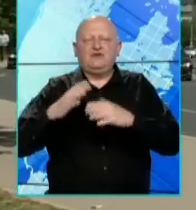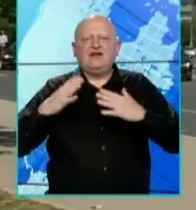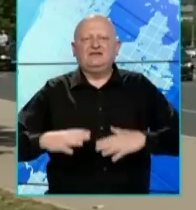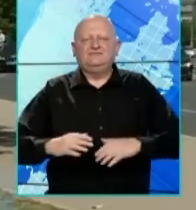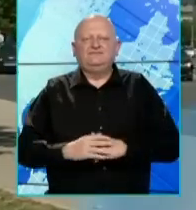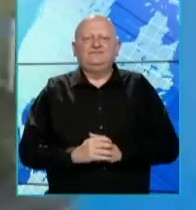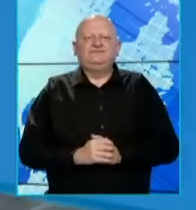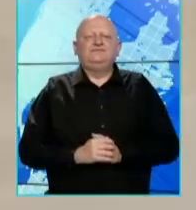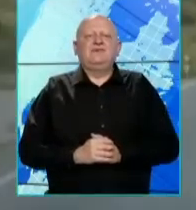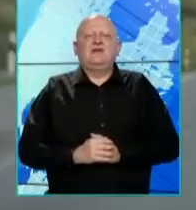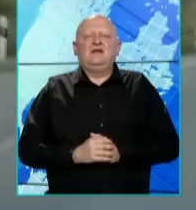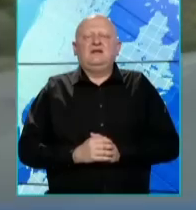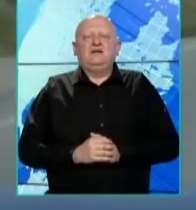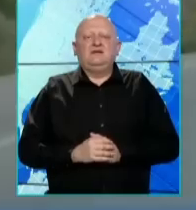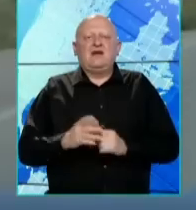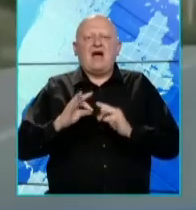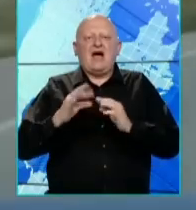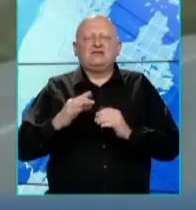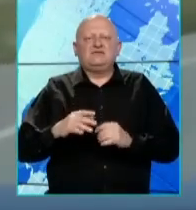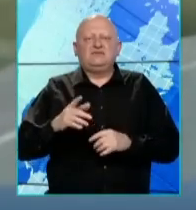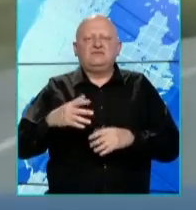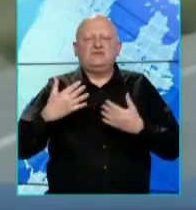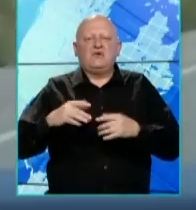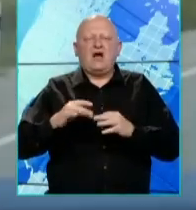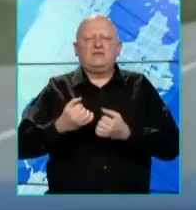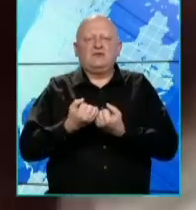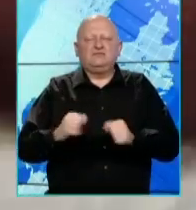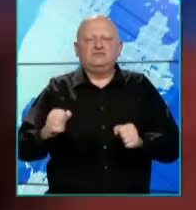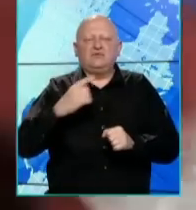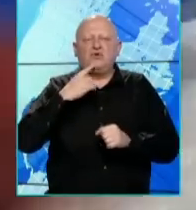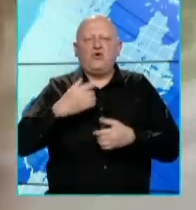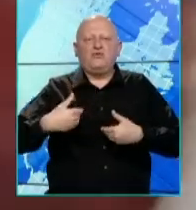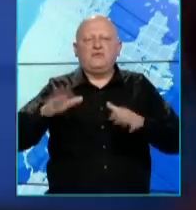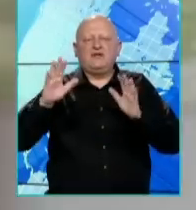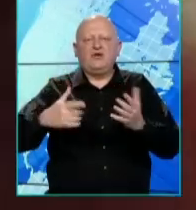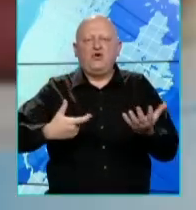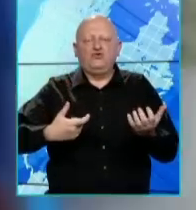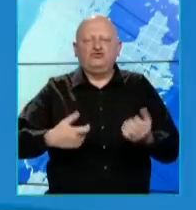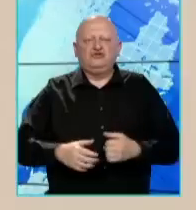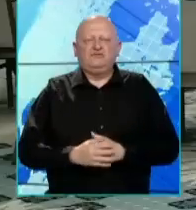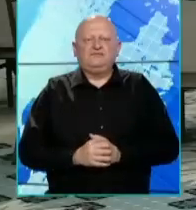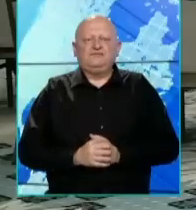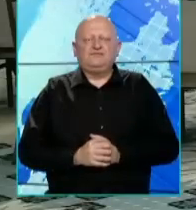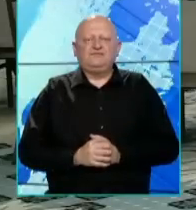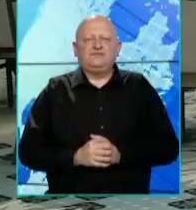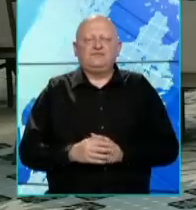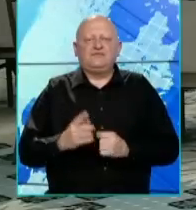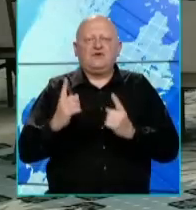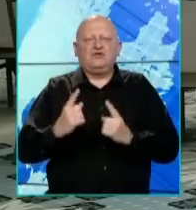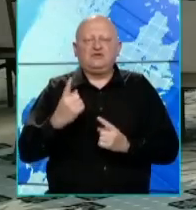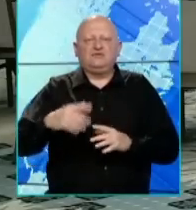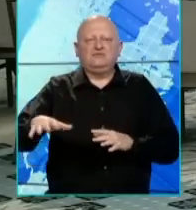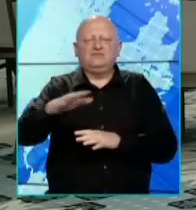implementaciju mira. Azerbejdžan nudi amnestiju armenskim borcima koji predaju oružje. Održan